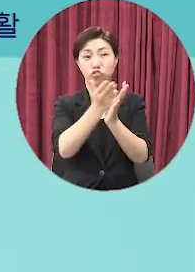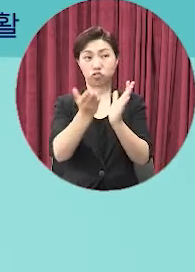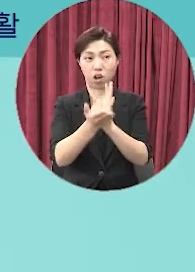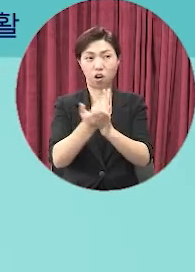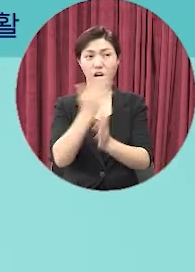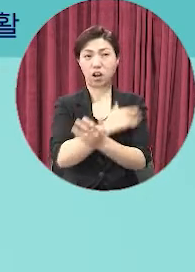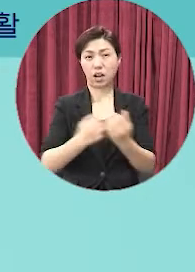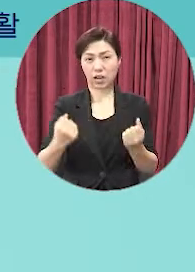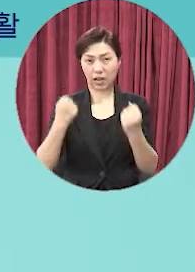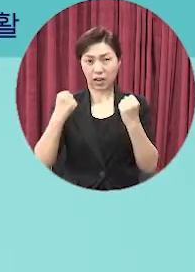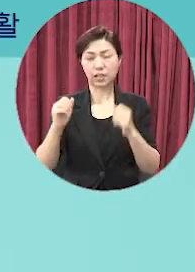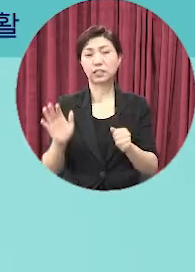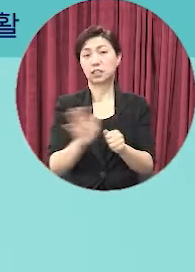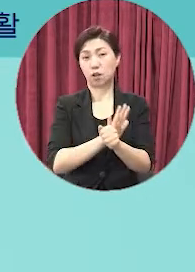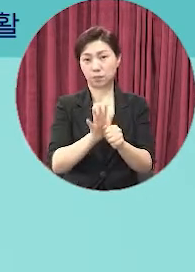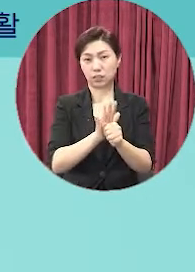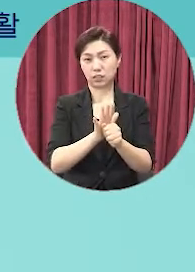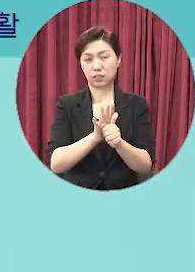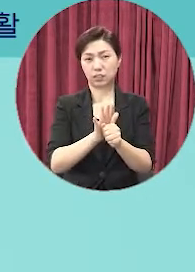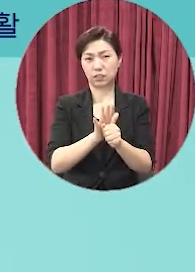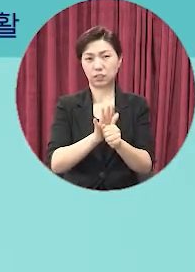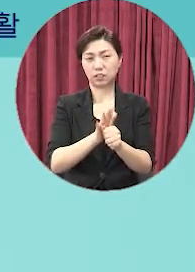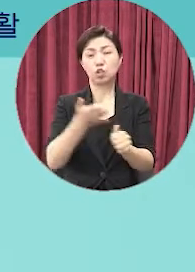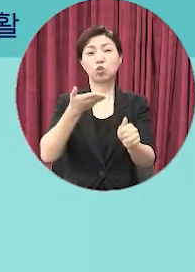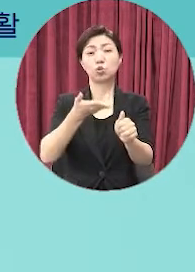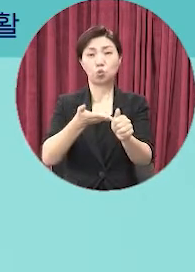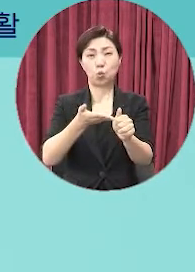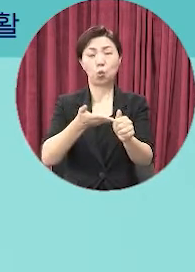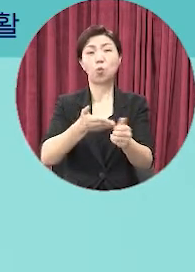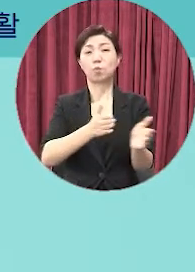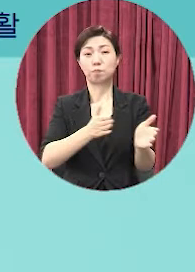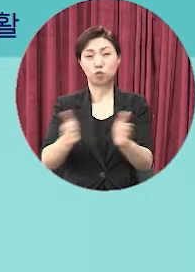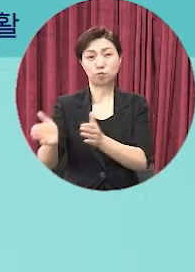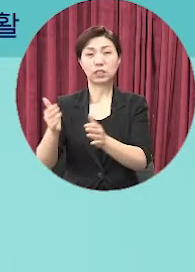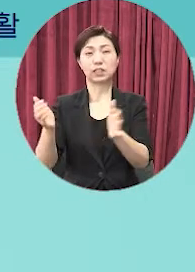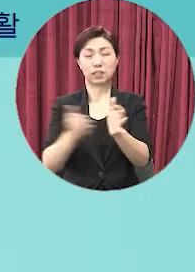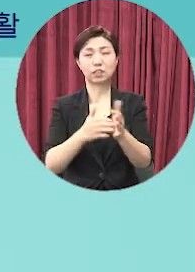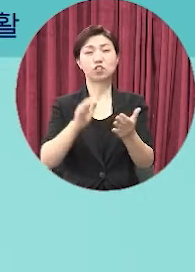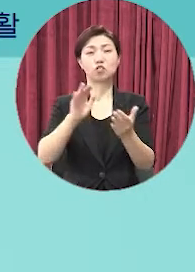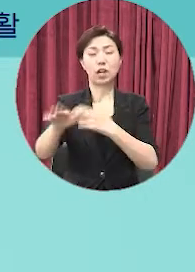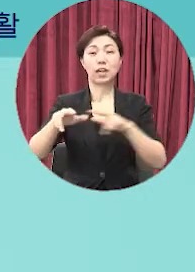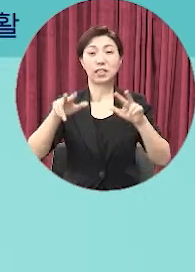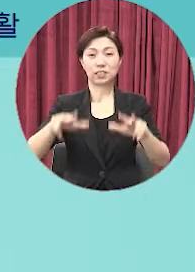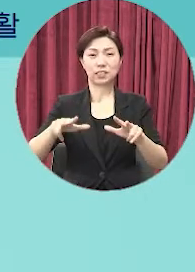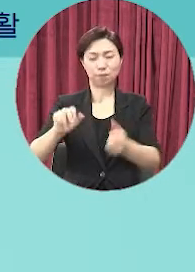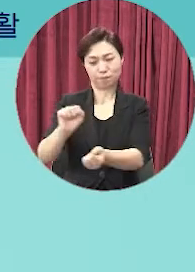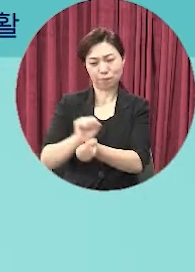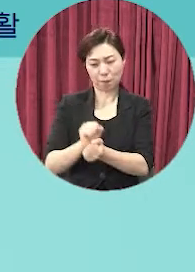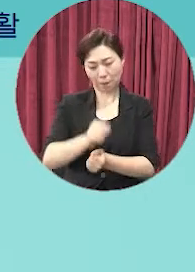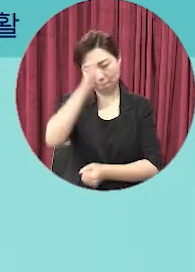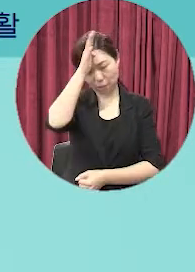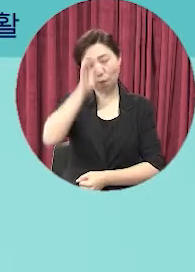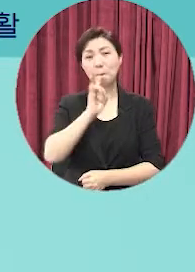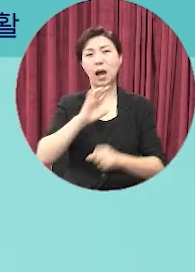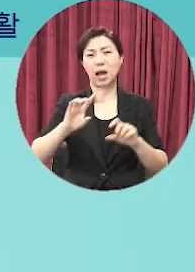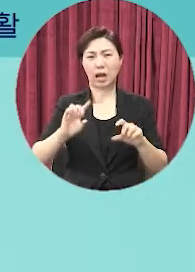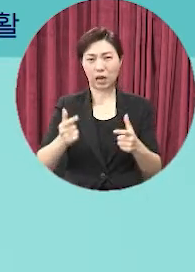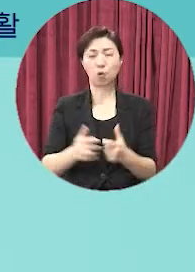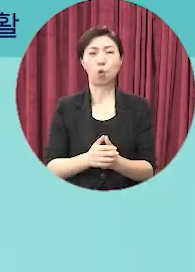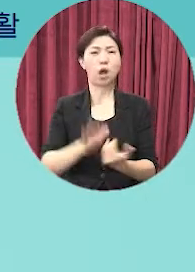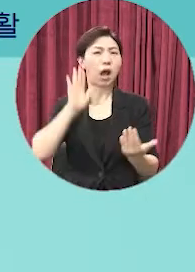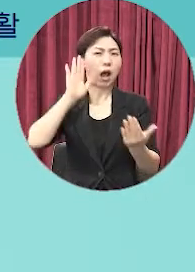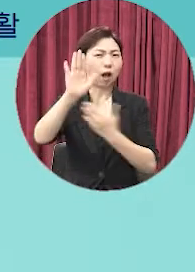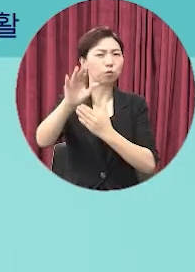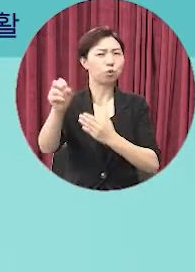건강보건 서비스 제공 방안을 마련해서 지금의 감염병뿐만 아니라 앞으로 다가올 또 다른 이제